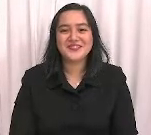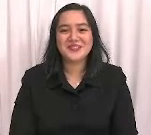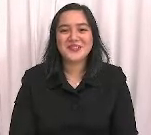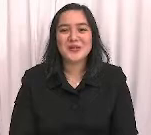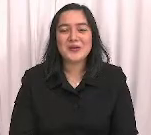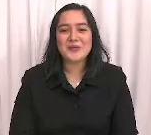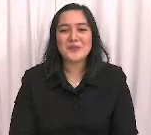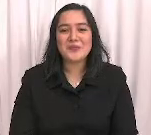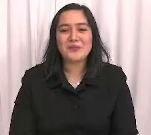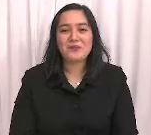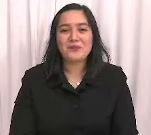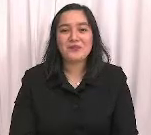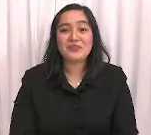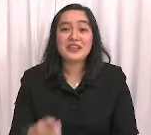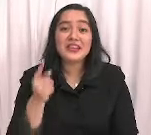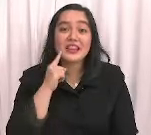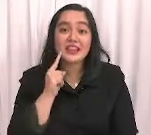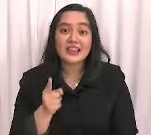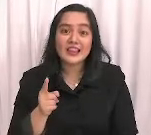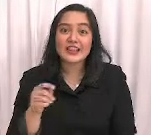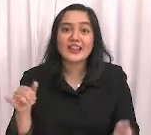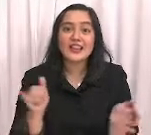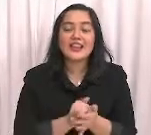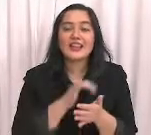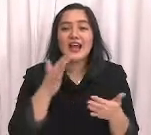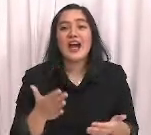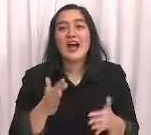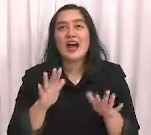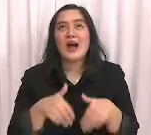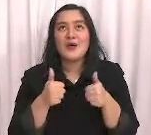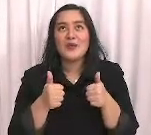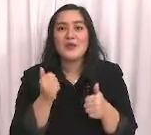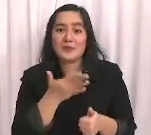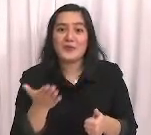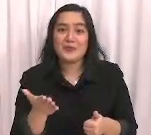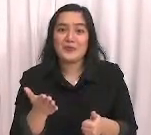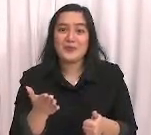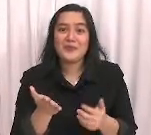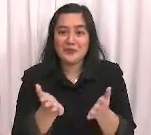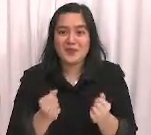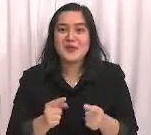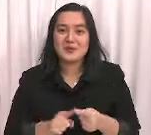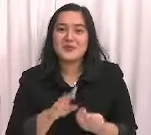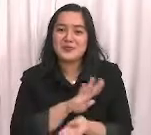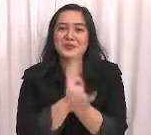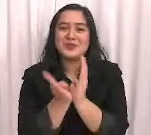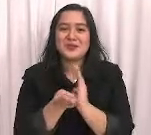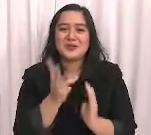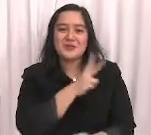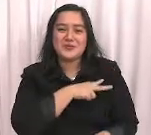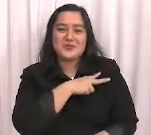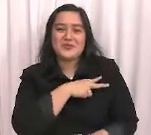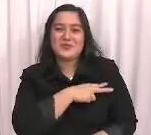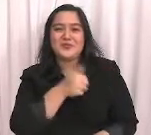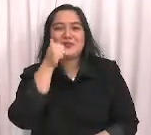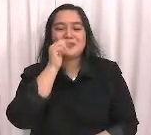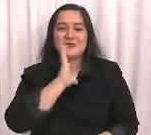How would you like to be a virtuous woman? Wow. Alright. Sabi ng